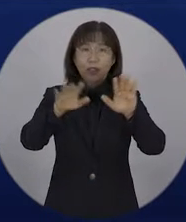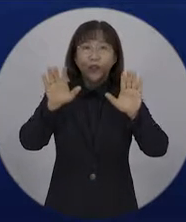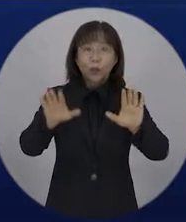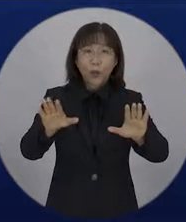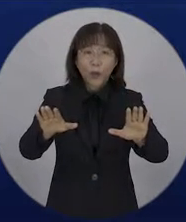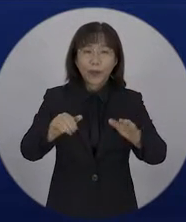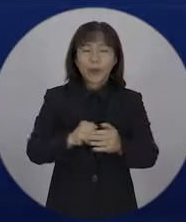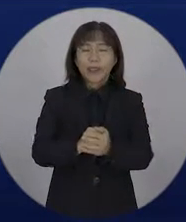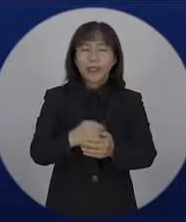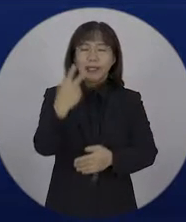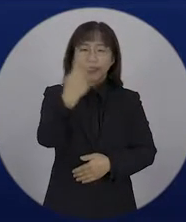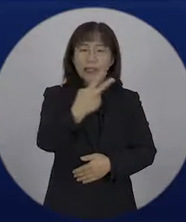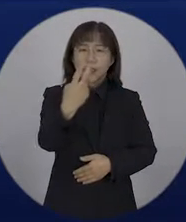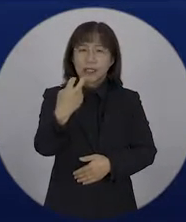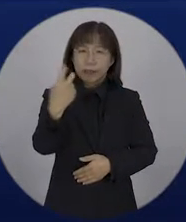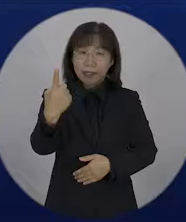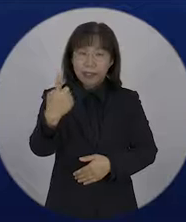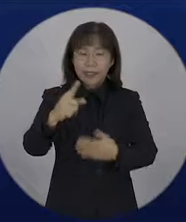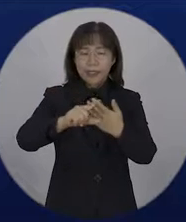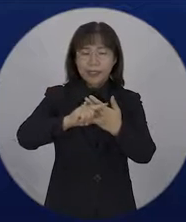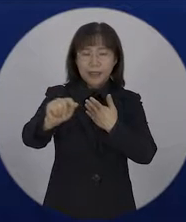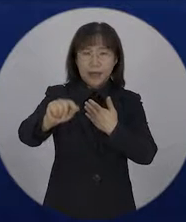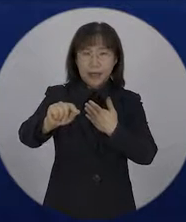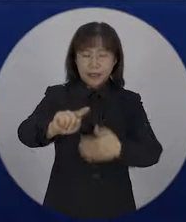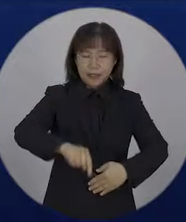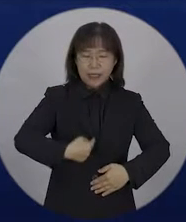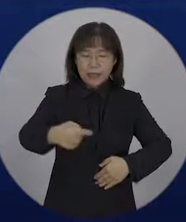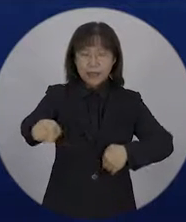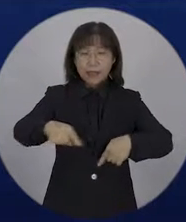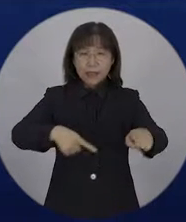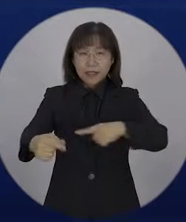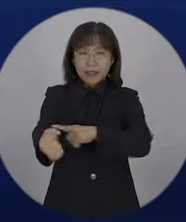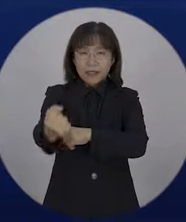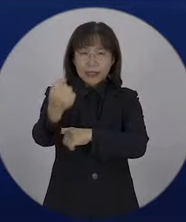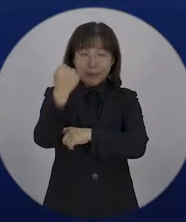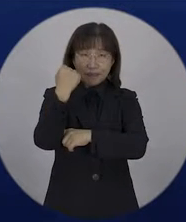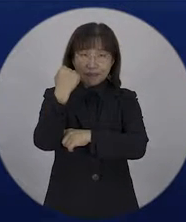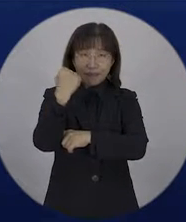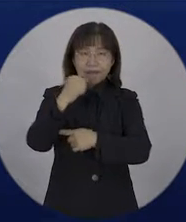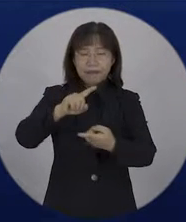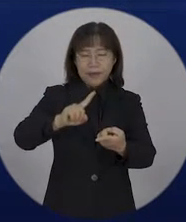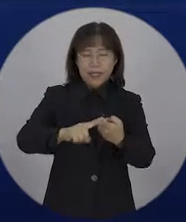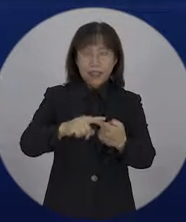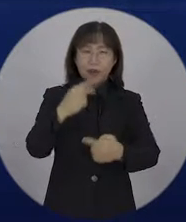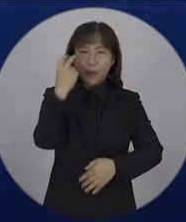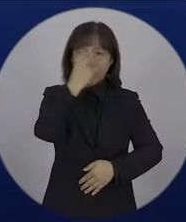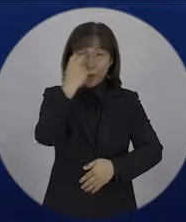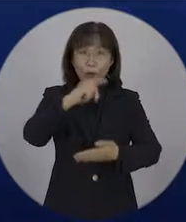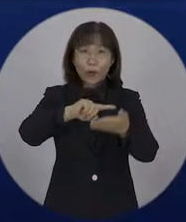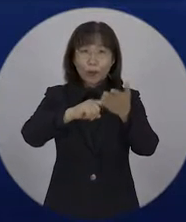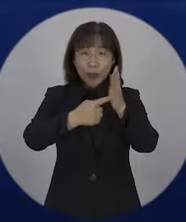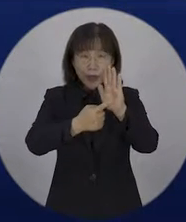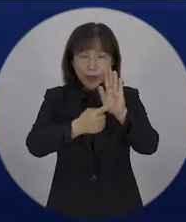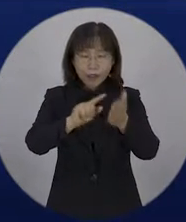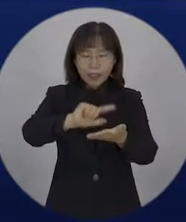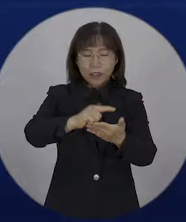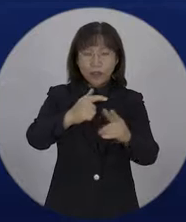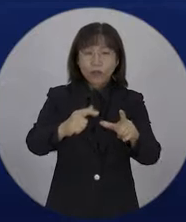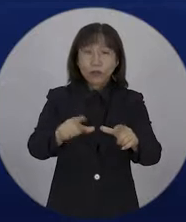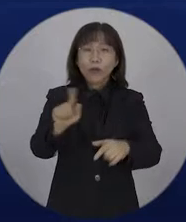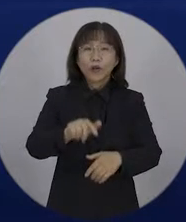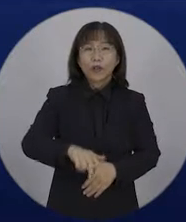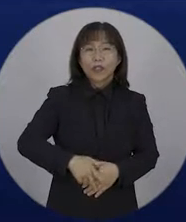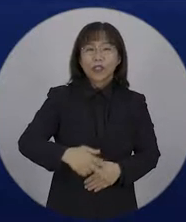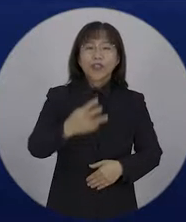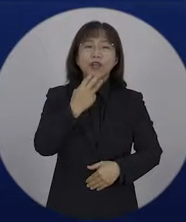주관으로 진행한 2021 한국지방자치 경쟁력 지수 발표 결과 강서구는 서울 1위, 전국